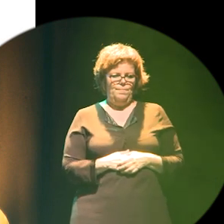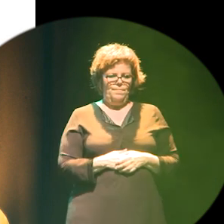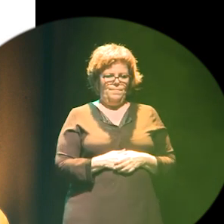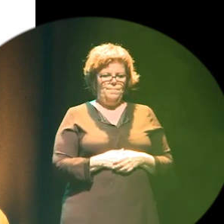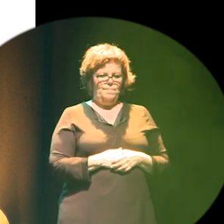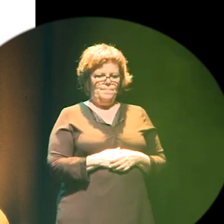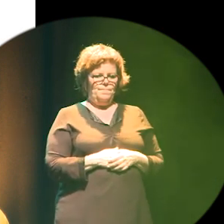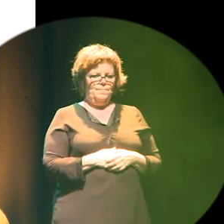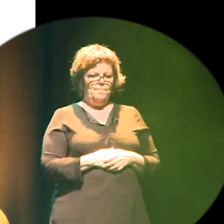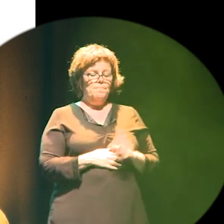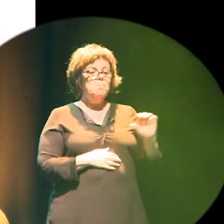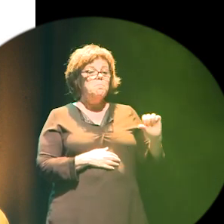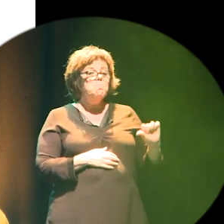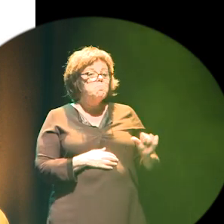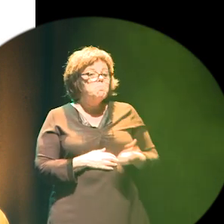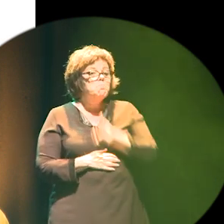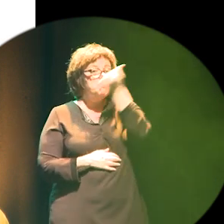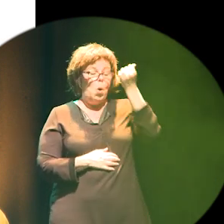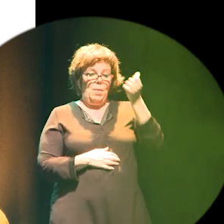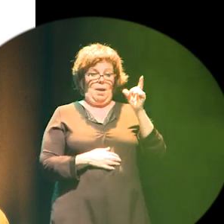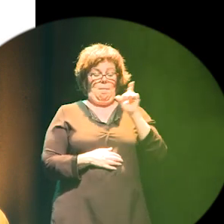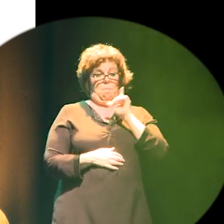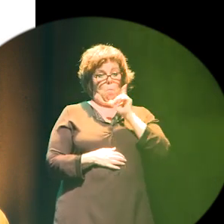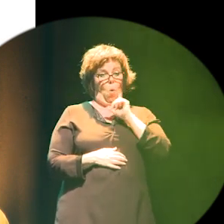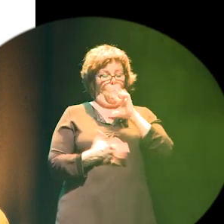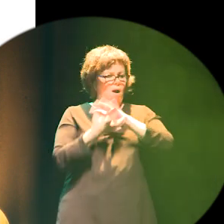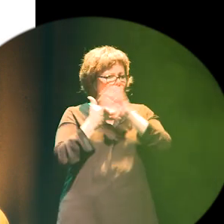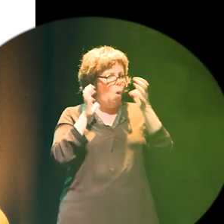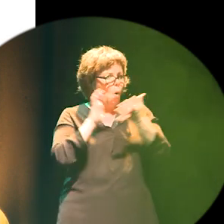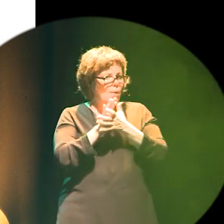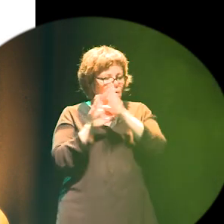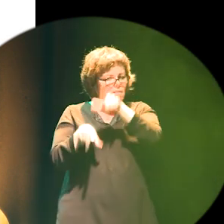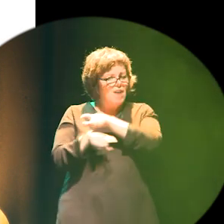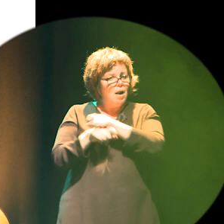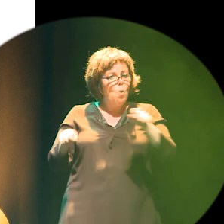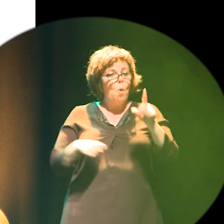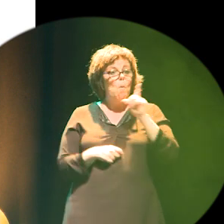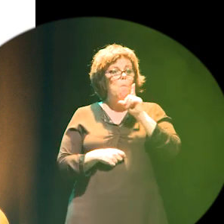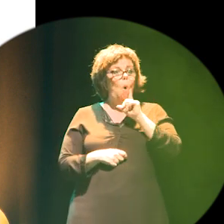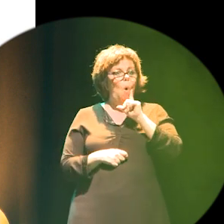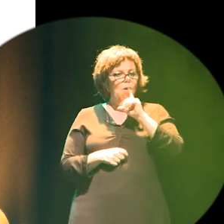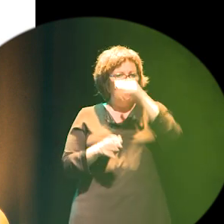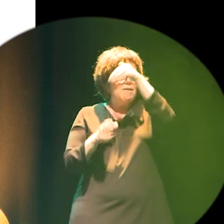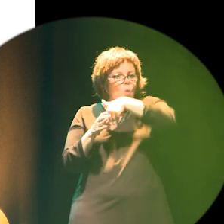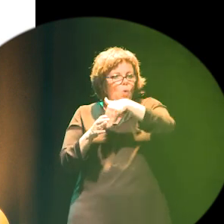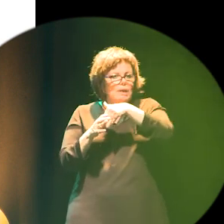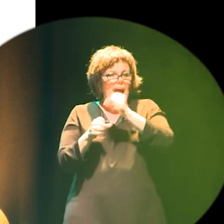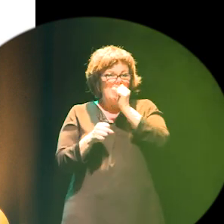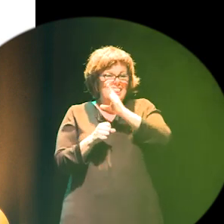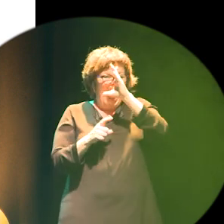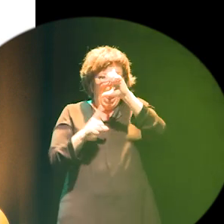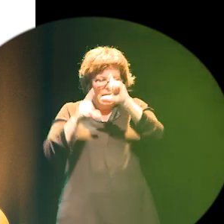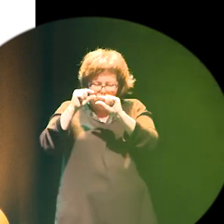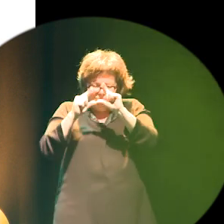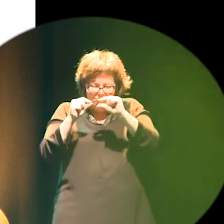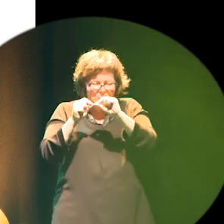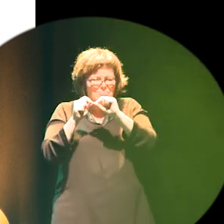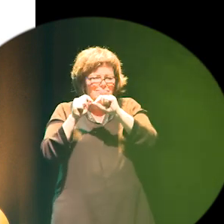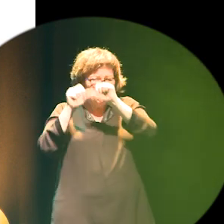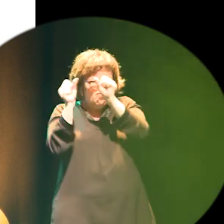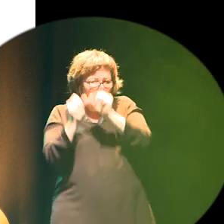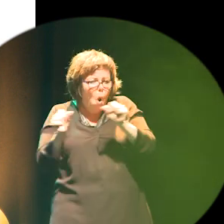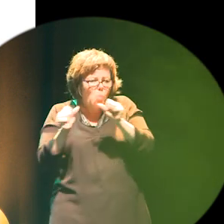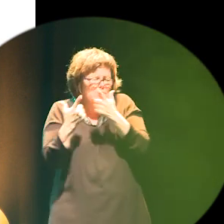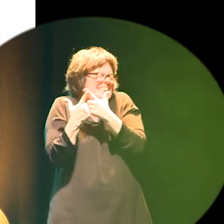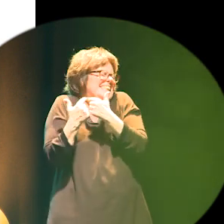Alors, la première source d'incertitude est liée au phytoplancton lui-même. Il est doté d'une diversité de taille et d'abondance et